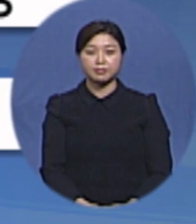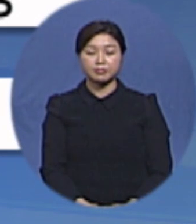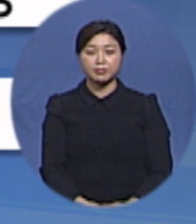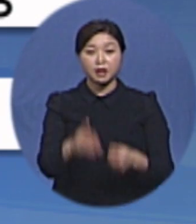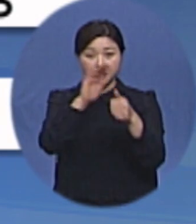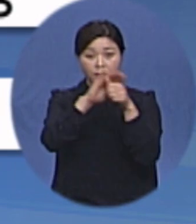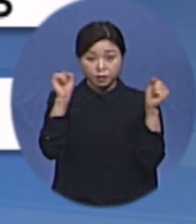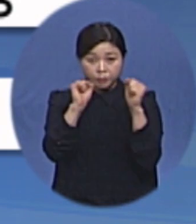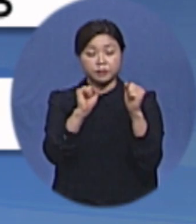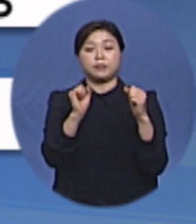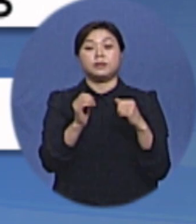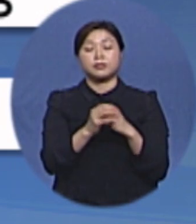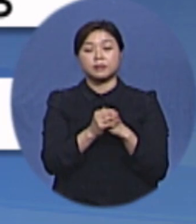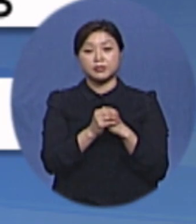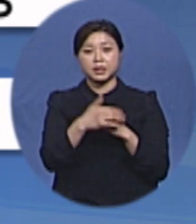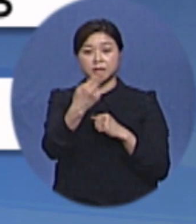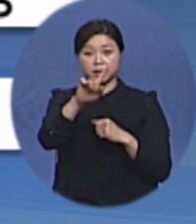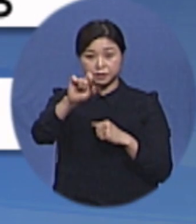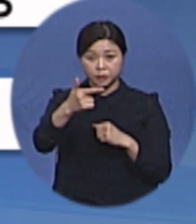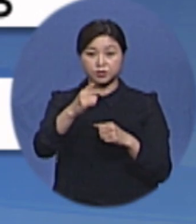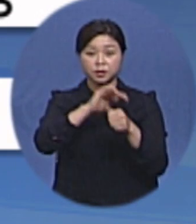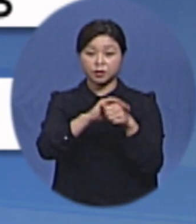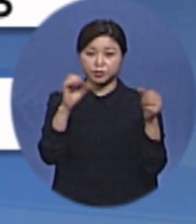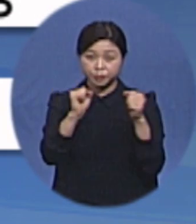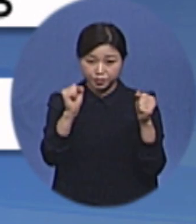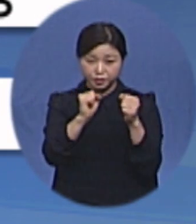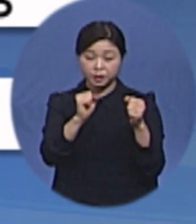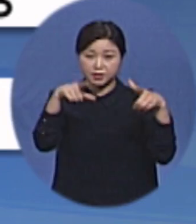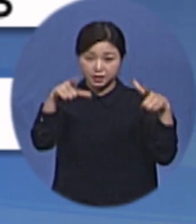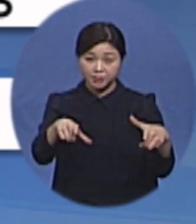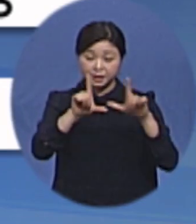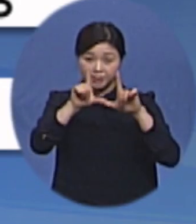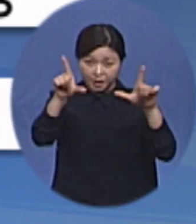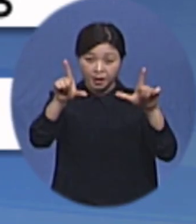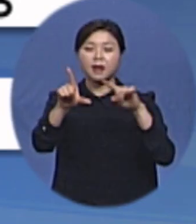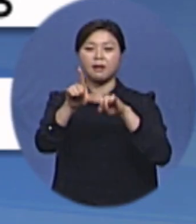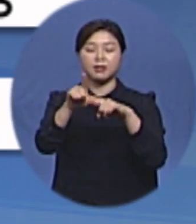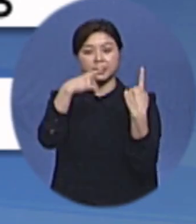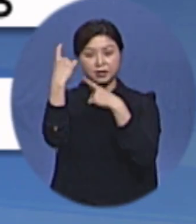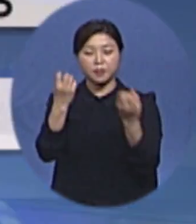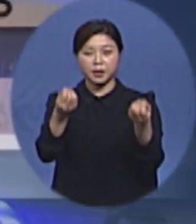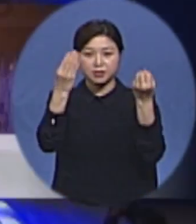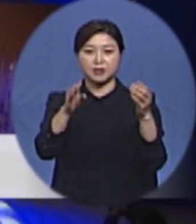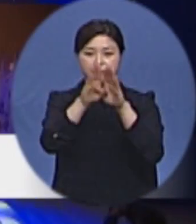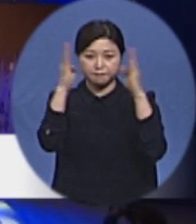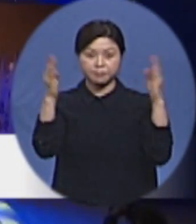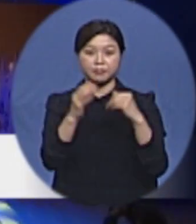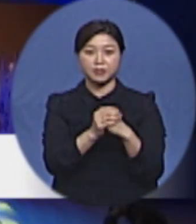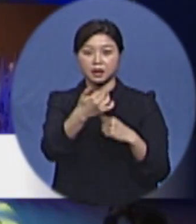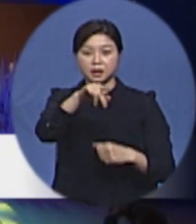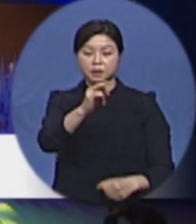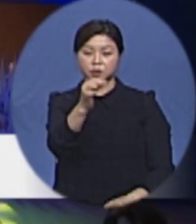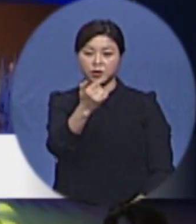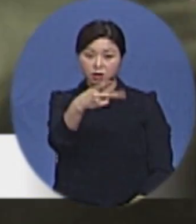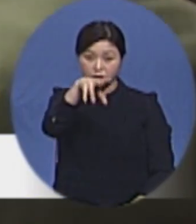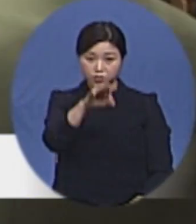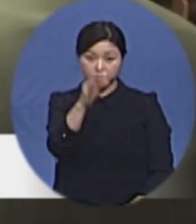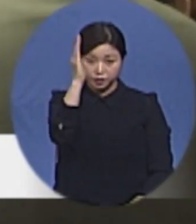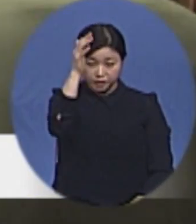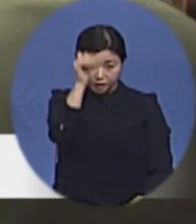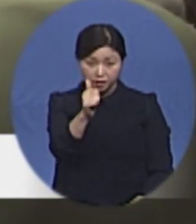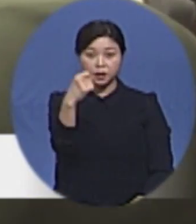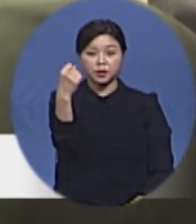경상북도가 경북도청에서 2016 경상북 도민의 날 기념행사를 개최했습니다. 행사에는 김관영 도지사와